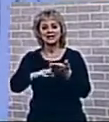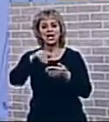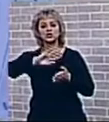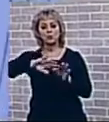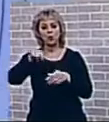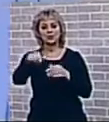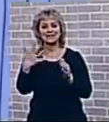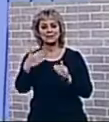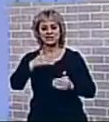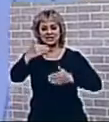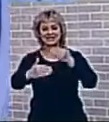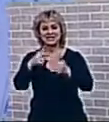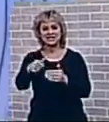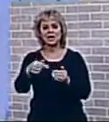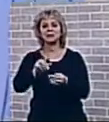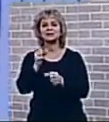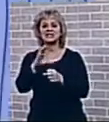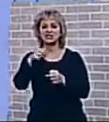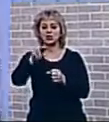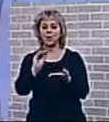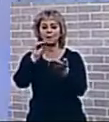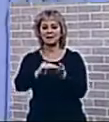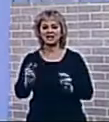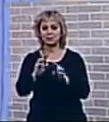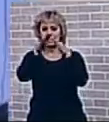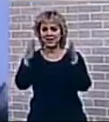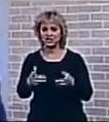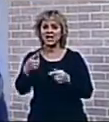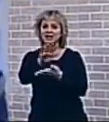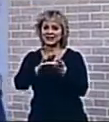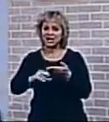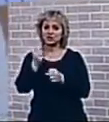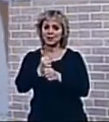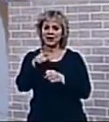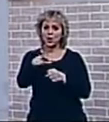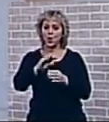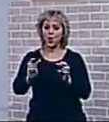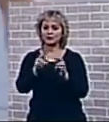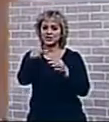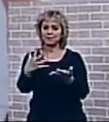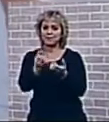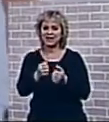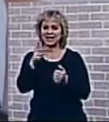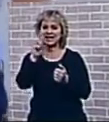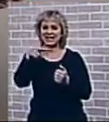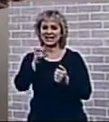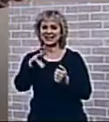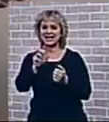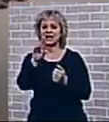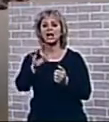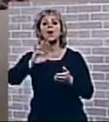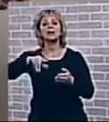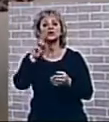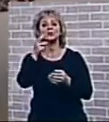после 5 ступеней подогрева, сырье попадает в печь, где в дальнейшем происходит обжиг и получаем клинкер.